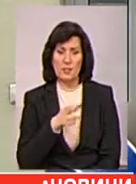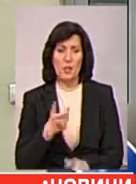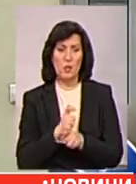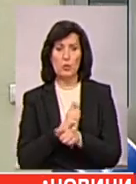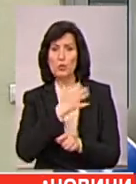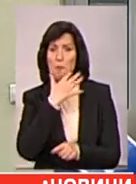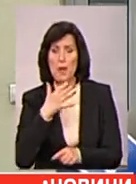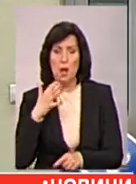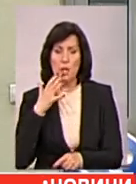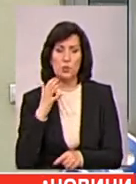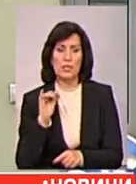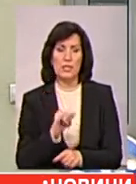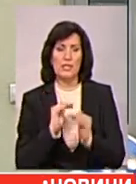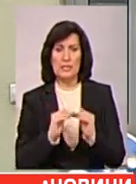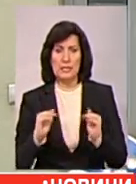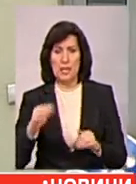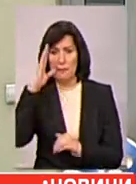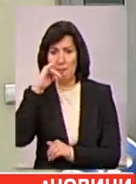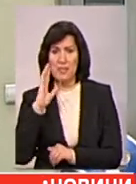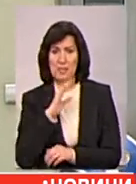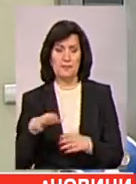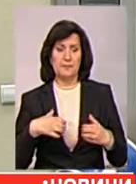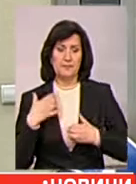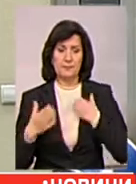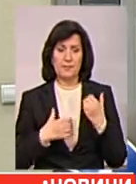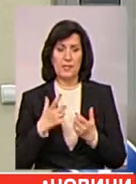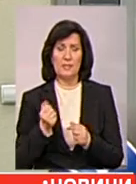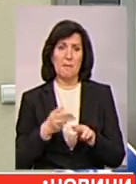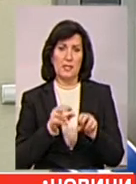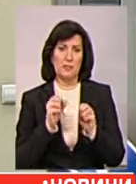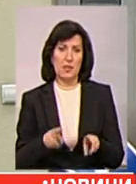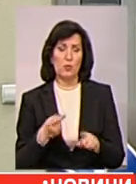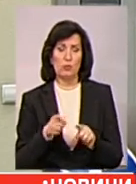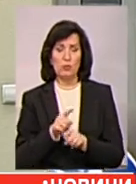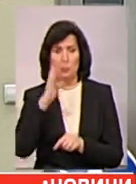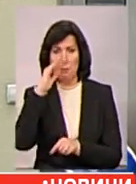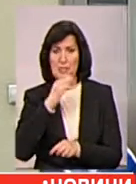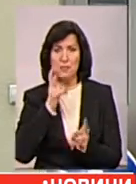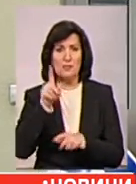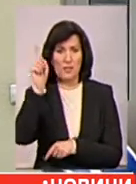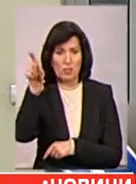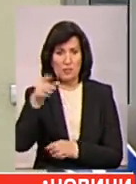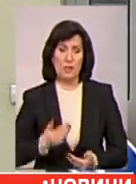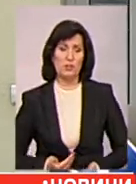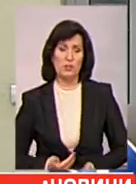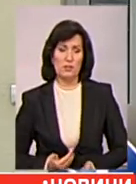дуже багато і дітей, і батьків переживають за безпеку, тому що батьки залишаються там